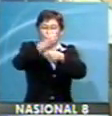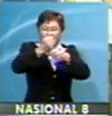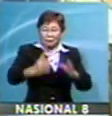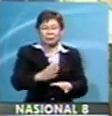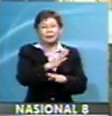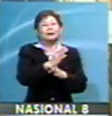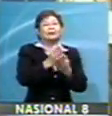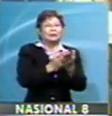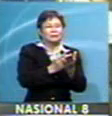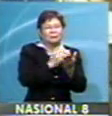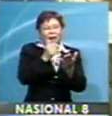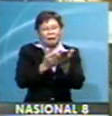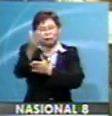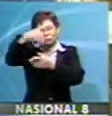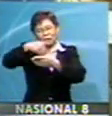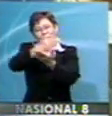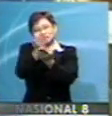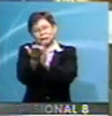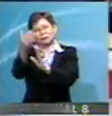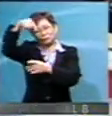tidak langsung dalam sektor